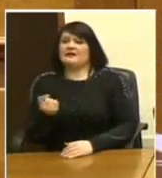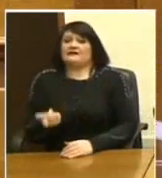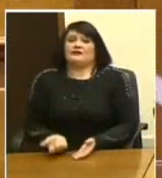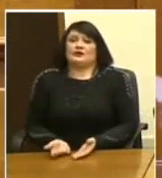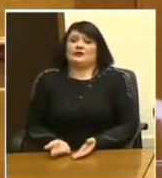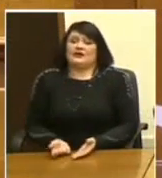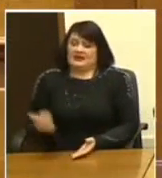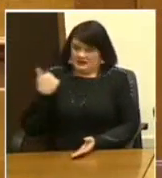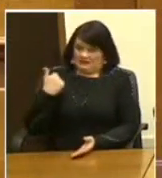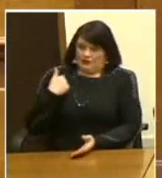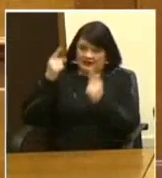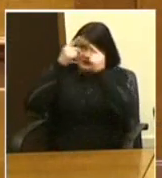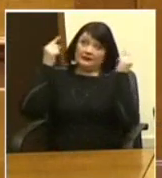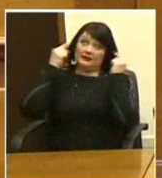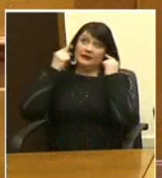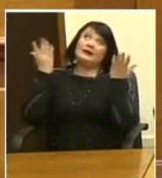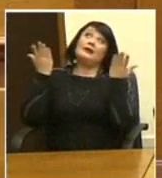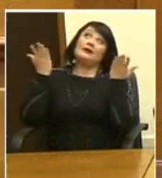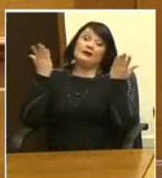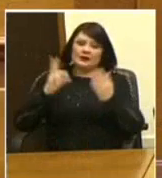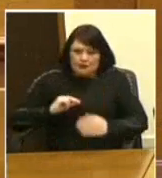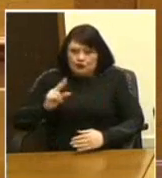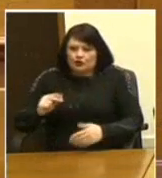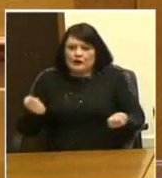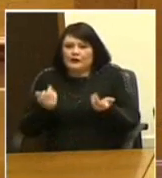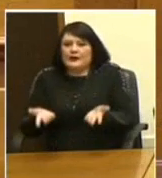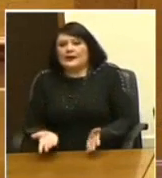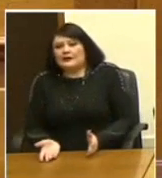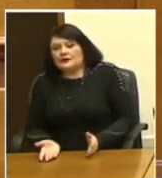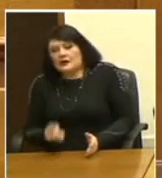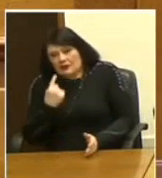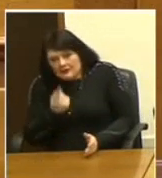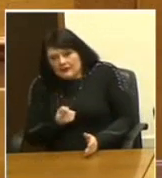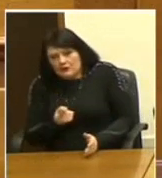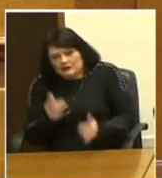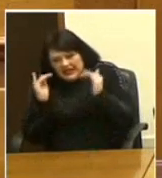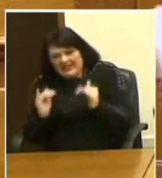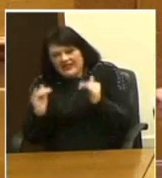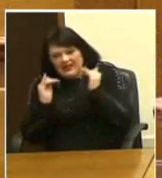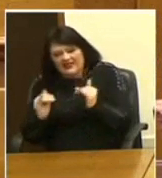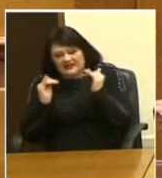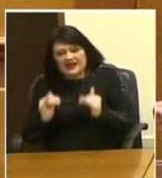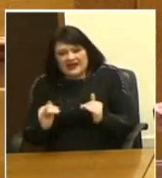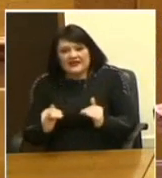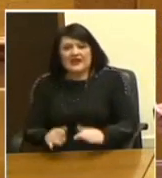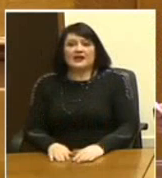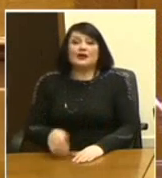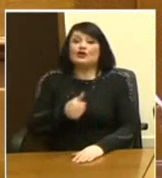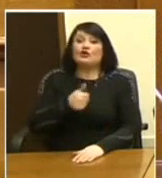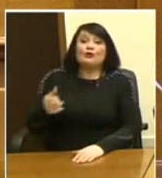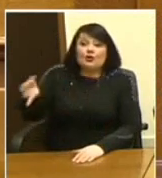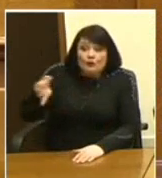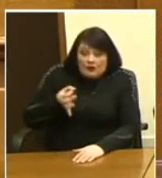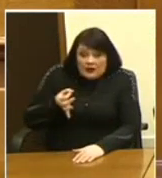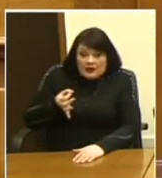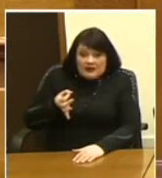Μητσοτάκη. Με αναγκάζεται να επικαλεστώ και εγώ τα θεία. Το ίδιο επιχείρημα ξανά και ξανά. Το μόνο που δεν ακούσαμε